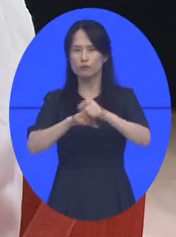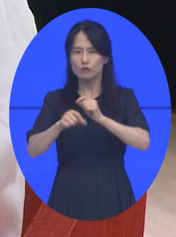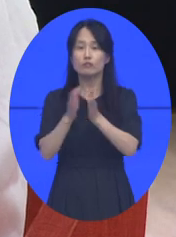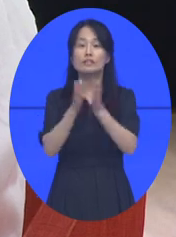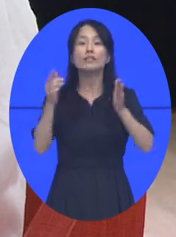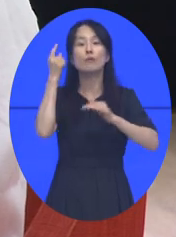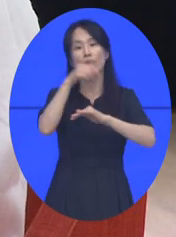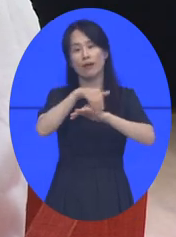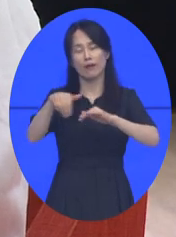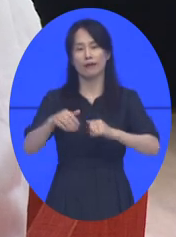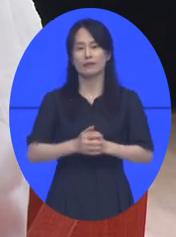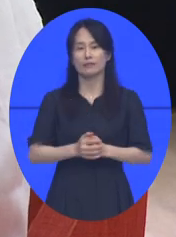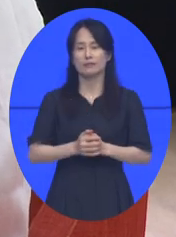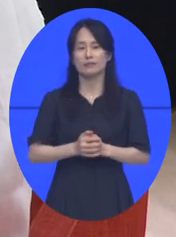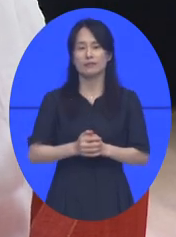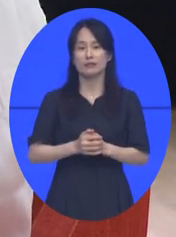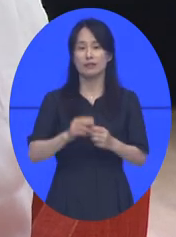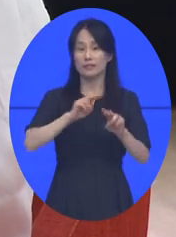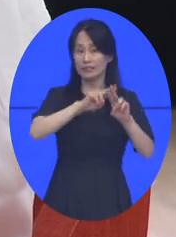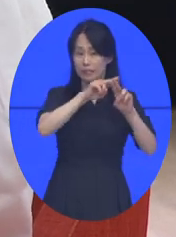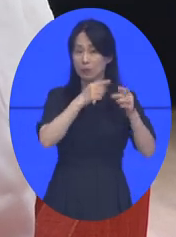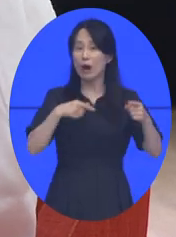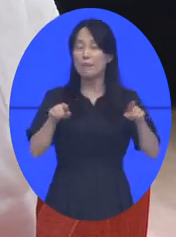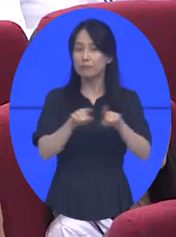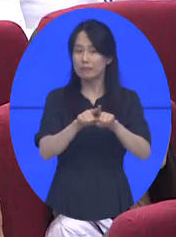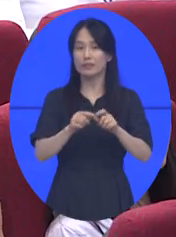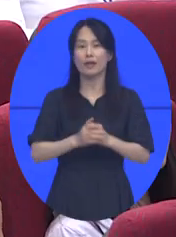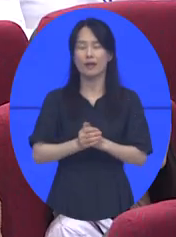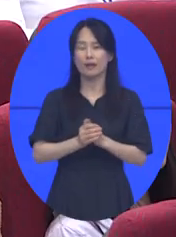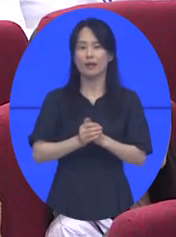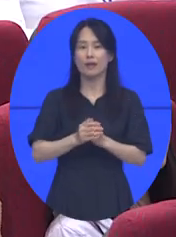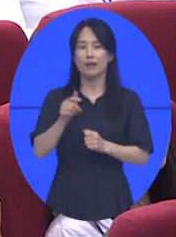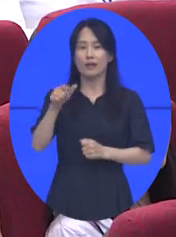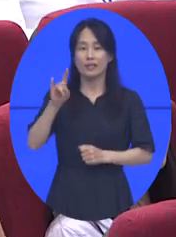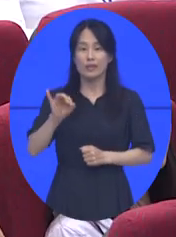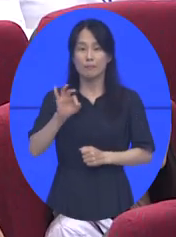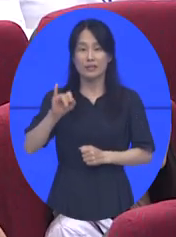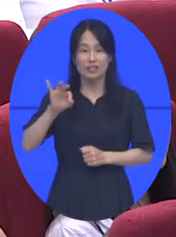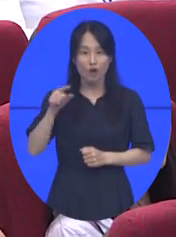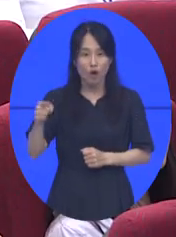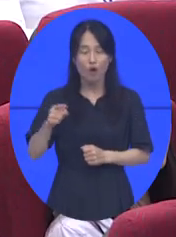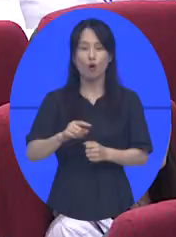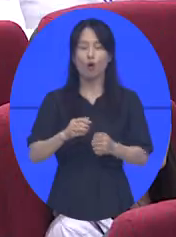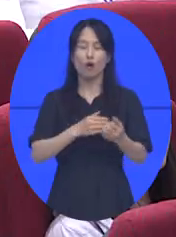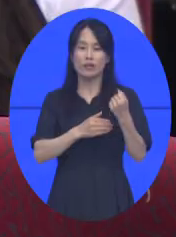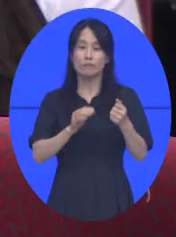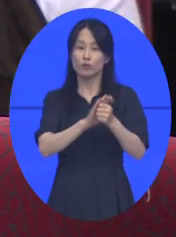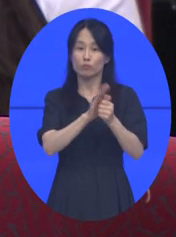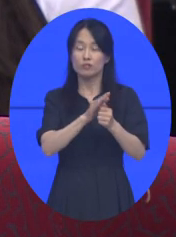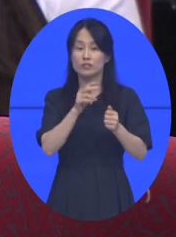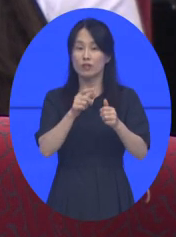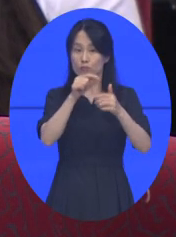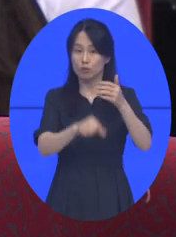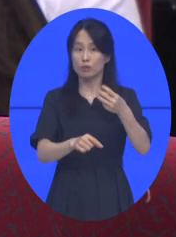예정. 경기도는 경기 청년 사다리와 함께 경기 청년 갭 이어와 경기 청년 역량 강화 기회 지원 등